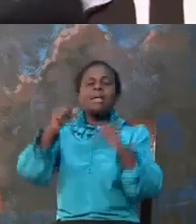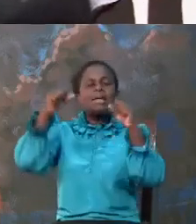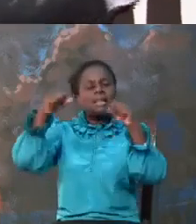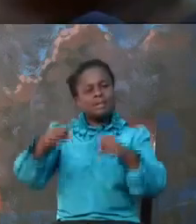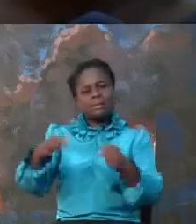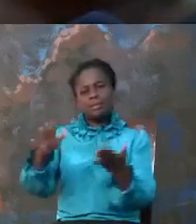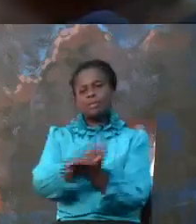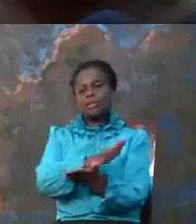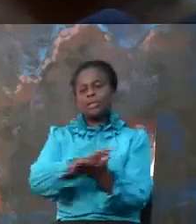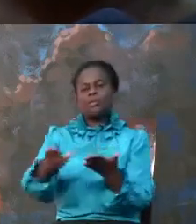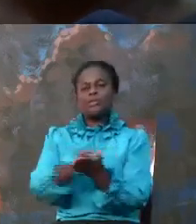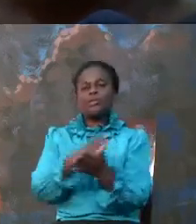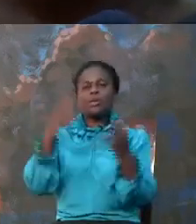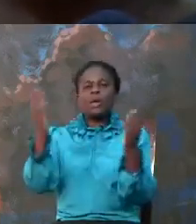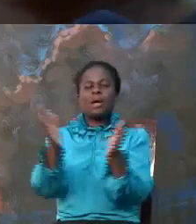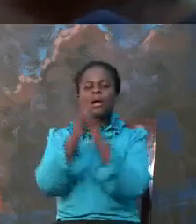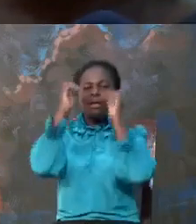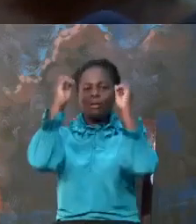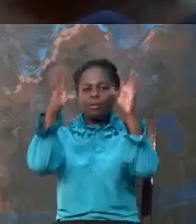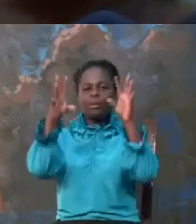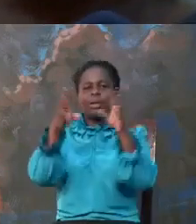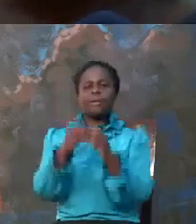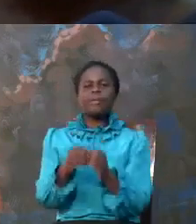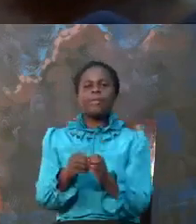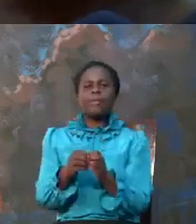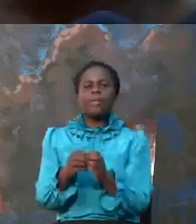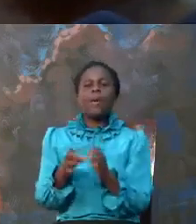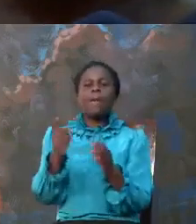tusafishwe. Haleluya.